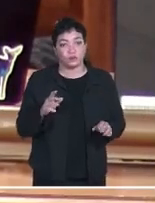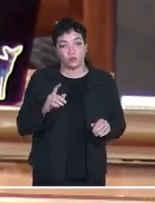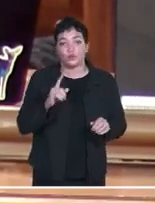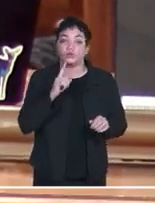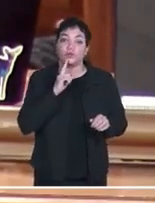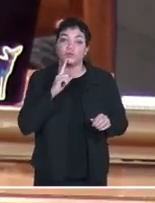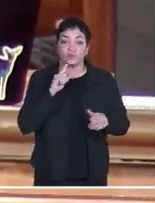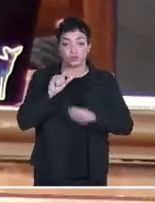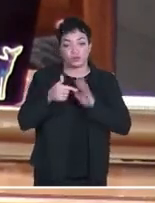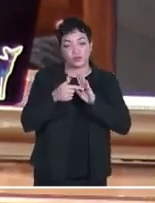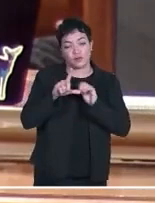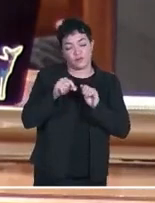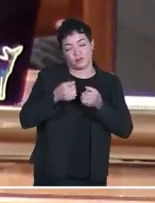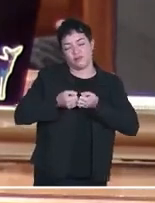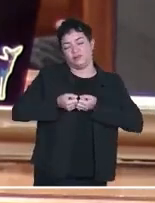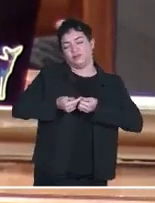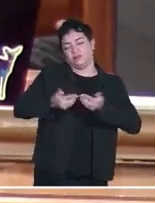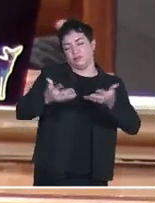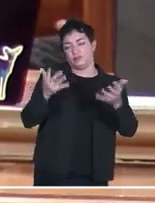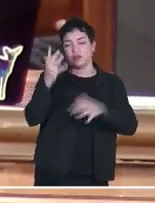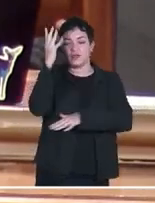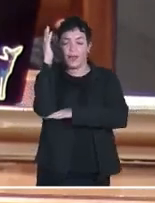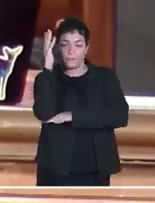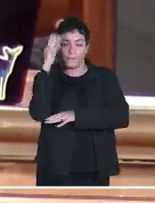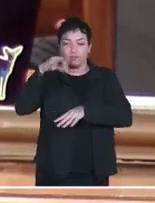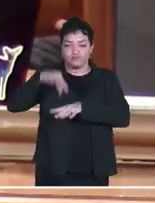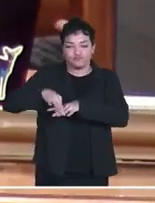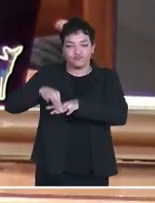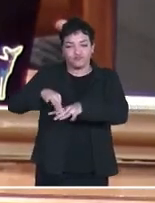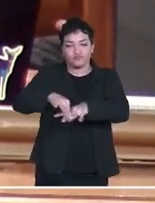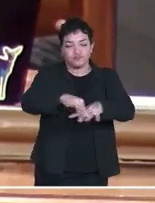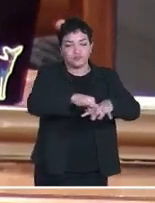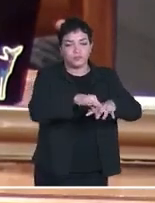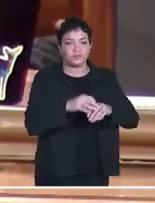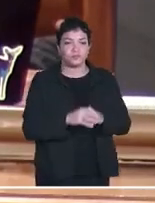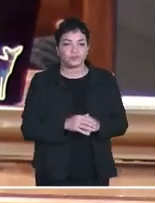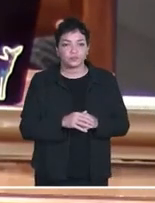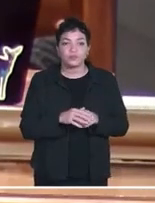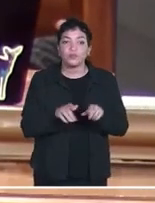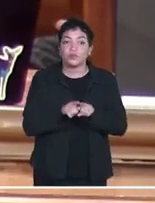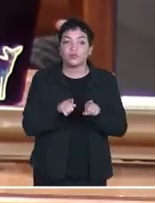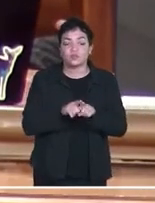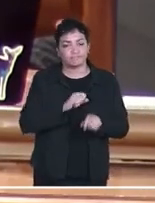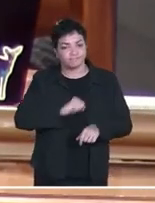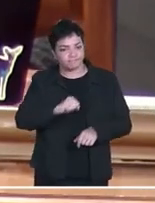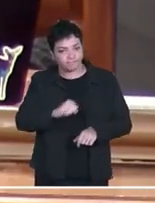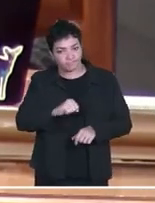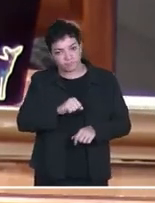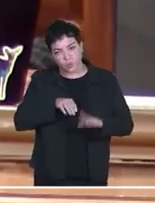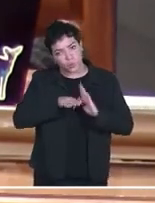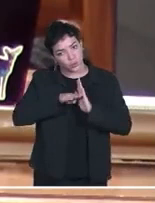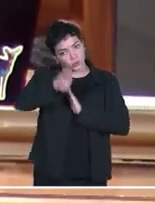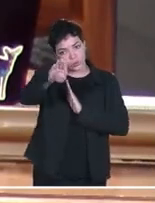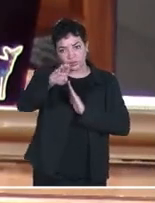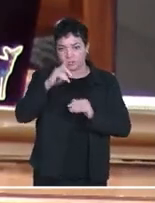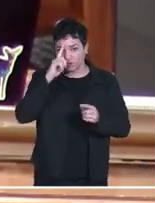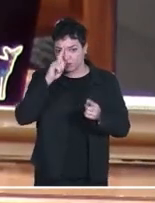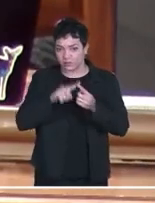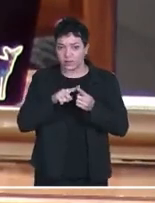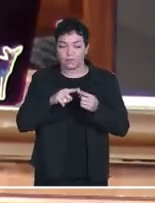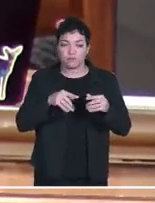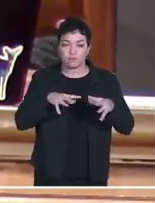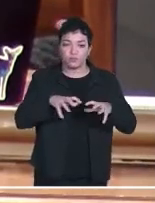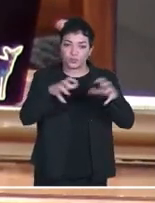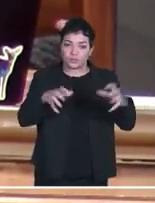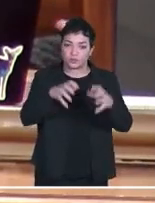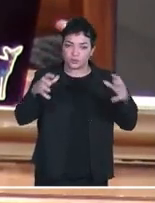en incluant les plans de microforêts. Intensifier la renaturation de la ville avec notamment le programme des cours buissonnières. Nous